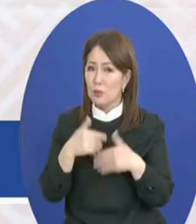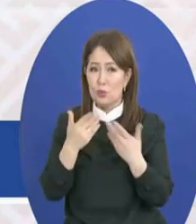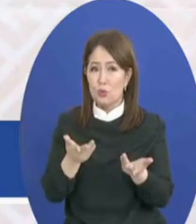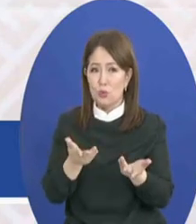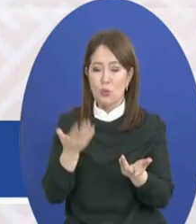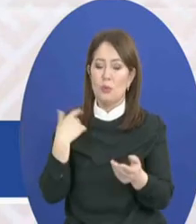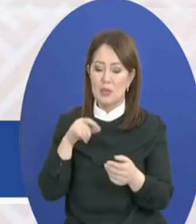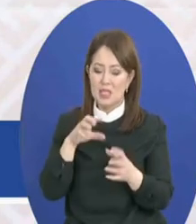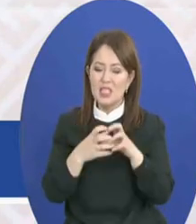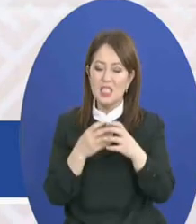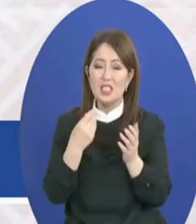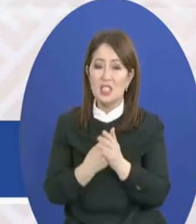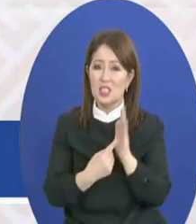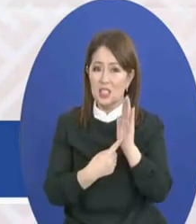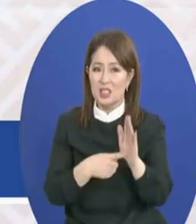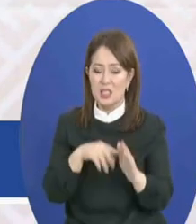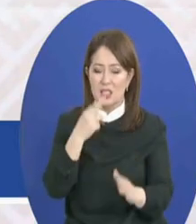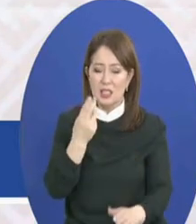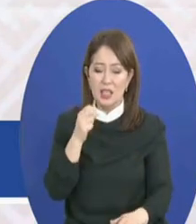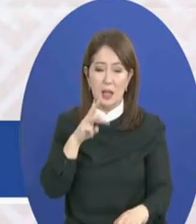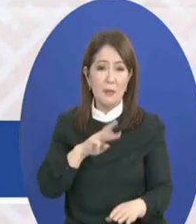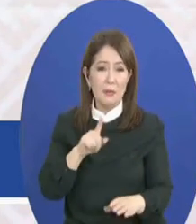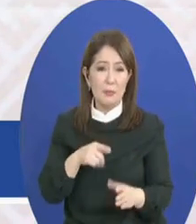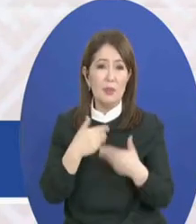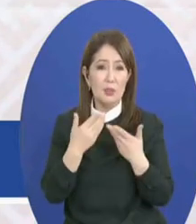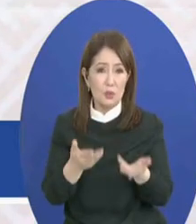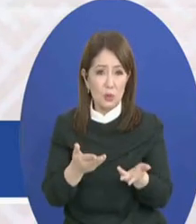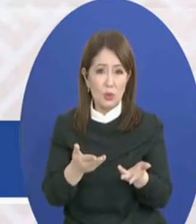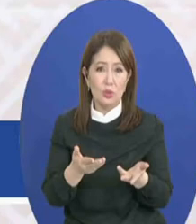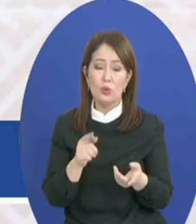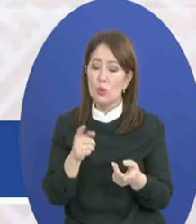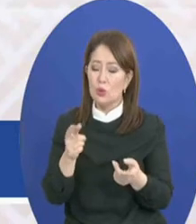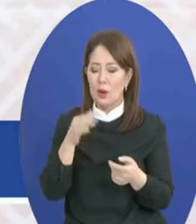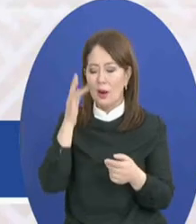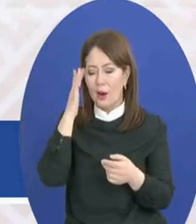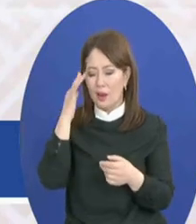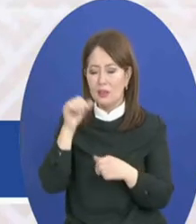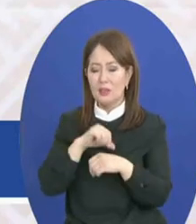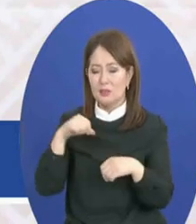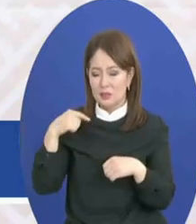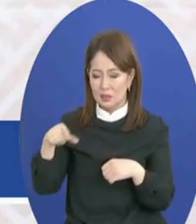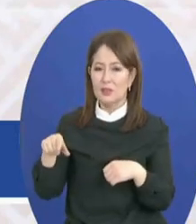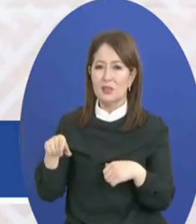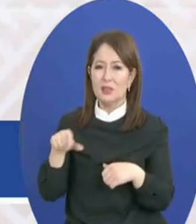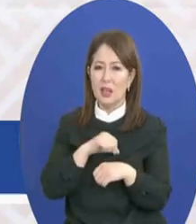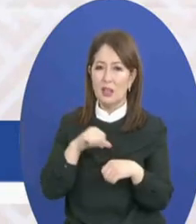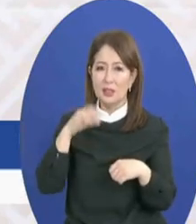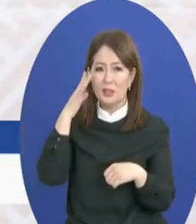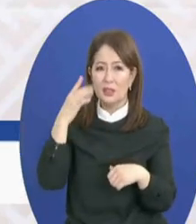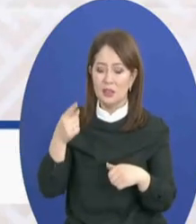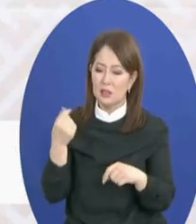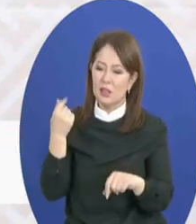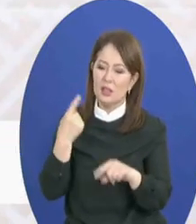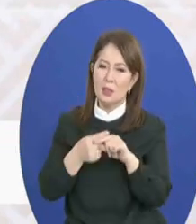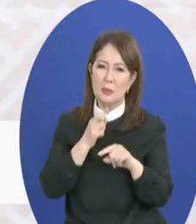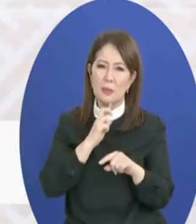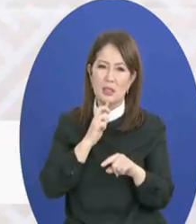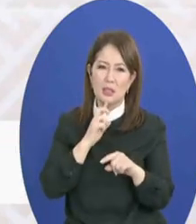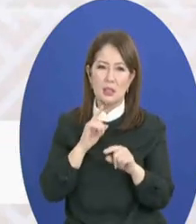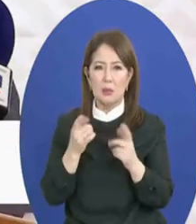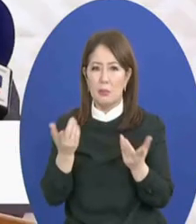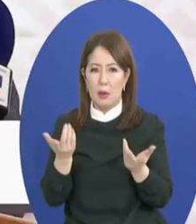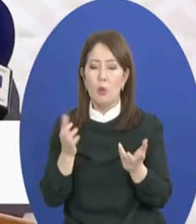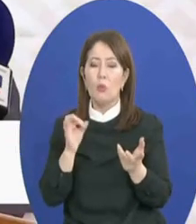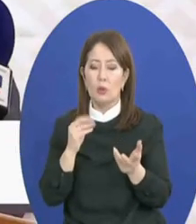жишг. Цахим виз олгодог болсноор виз олголт гадаадын иргэдэд нилээд хүндрэл чиргэдэлгүй